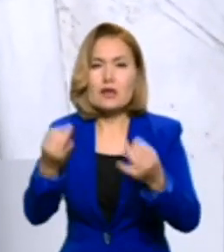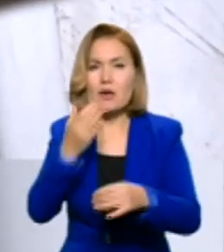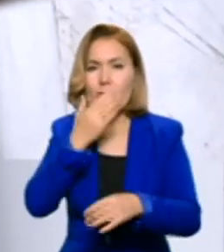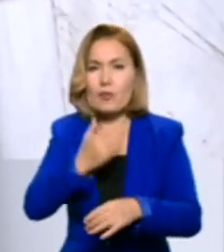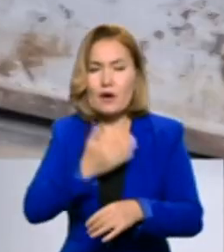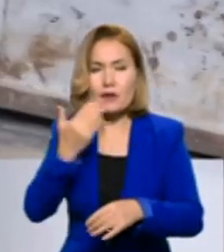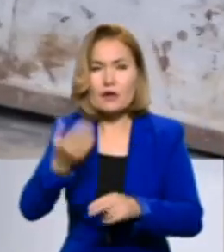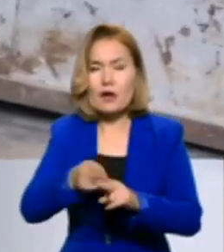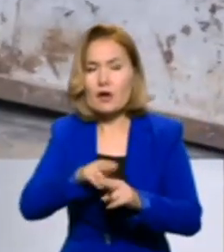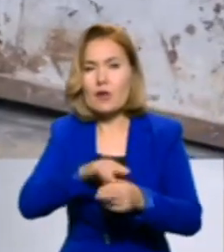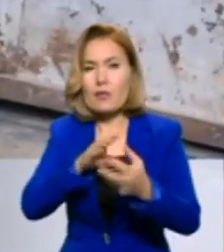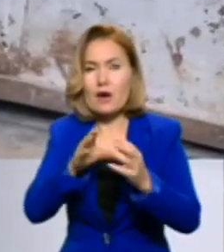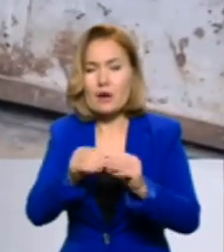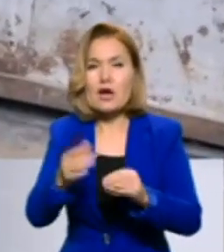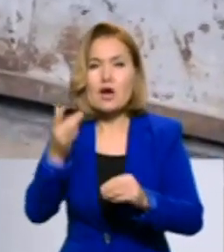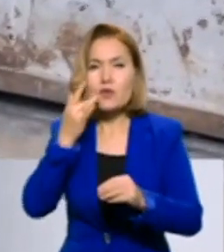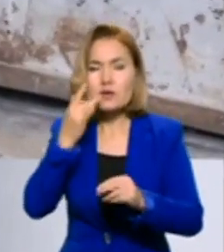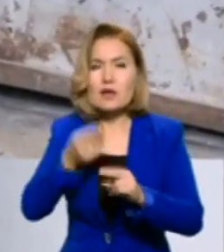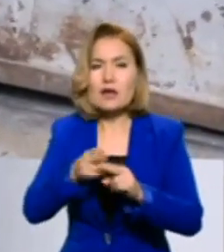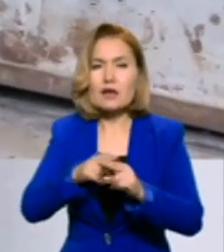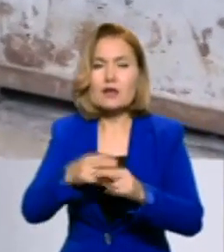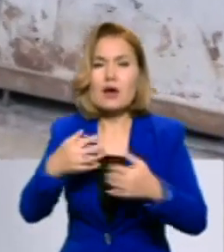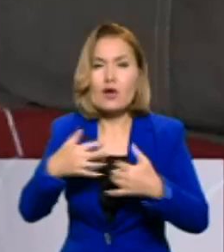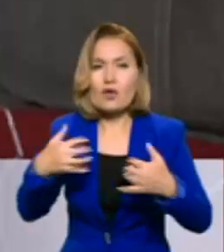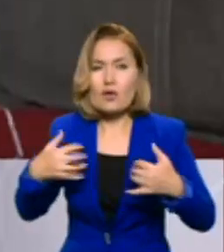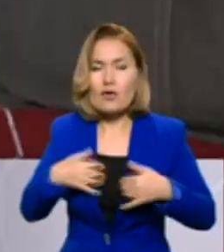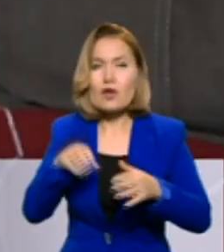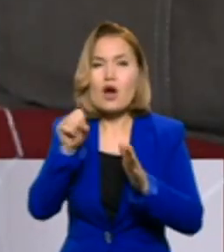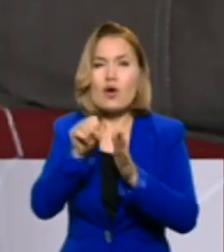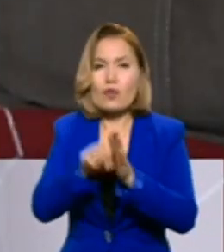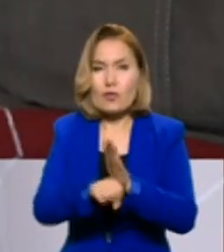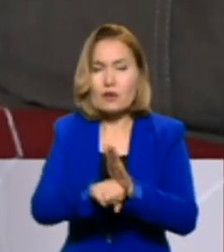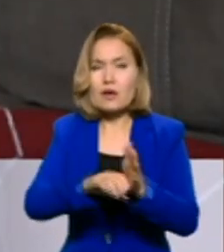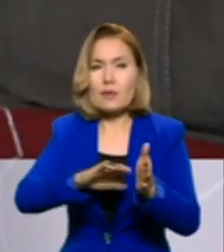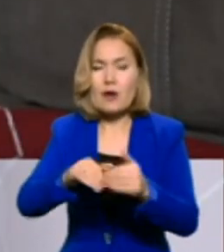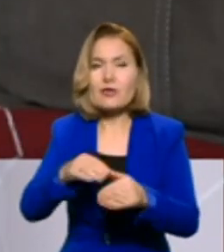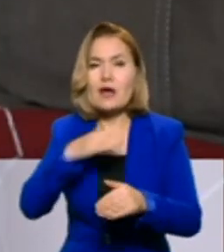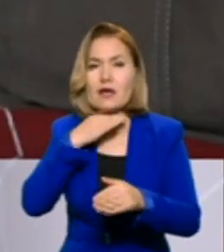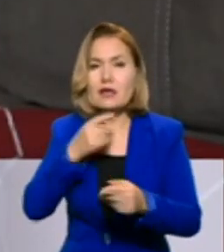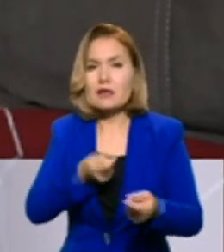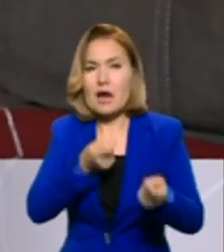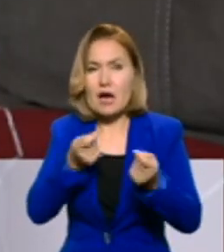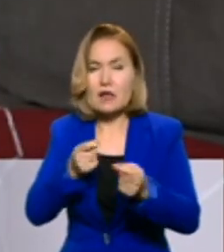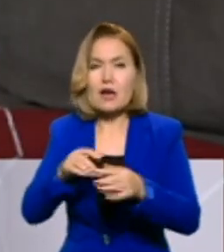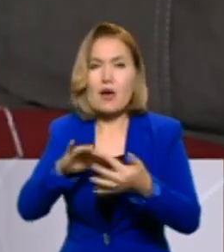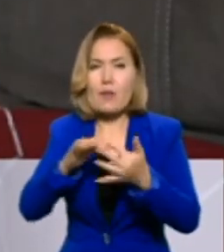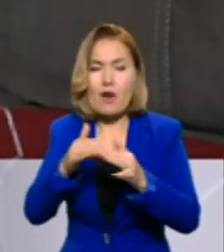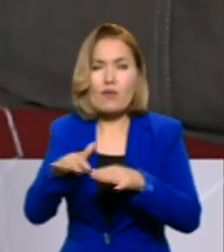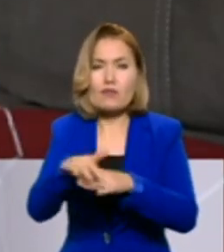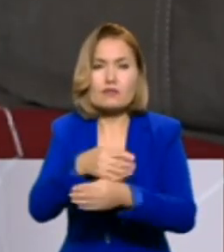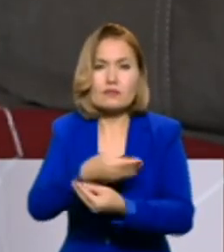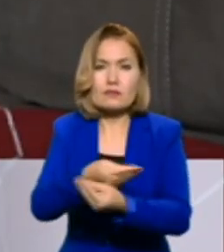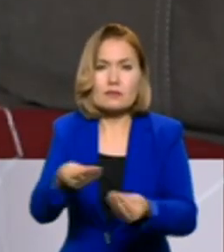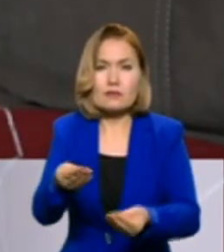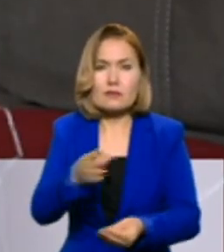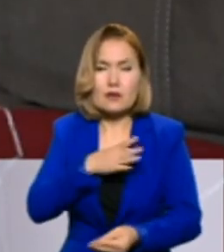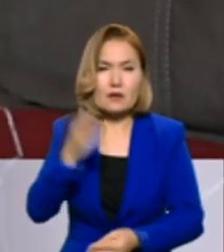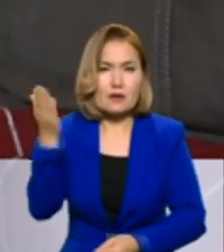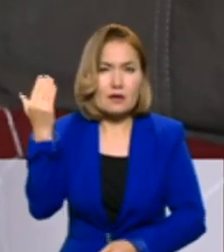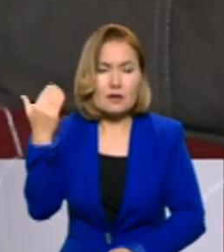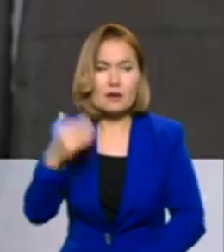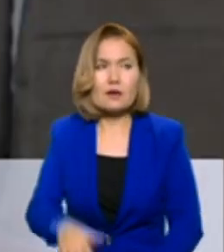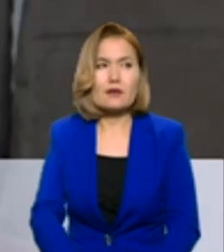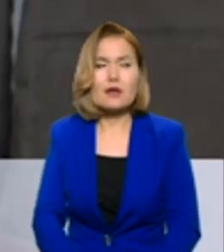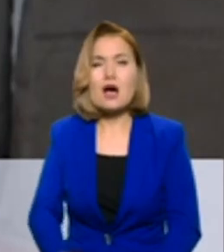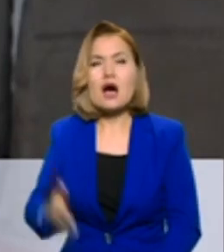Алдаберді аңша келген аңның етін бүкіл ауыл болып бөліп жеген. Біз жаңағы ненді көргенбіз, аштықтың шет жағасын.